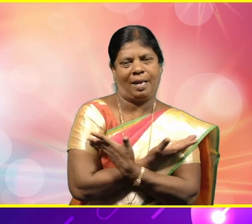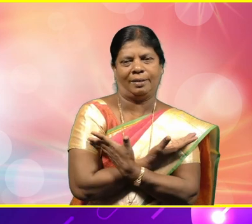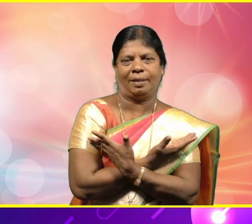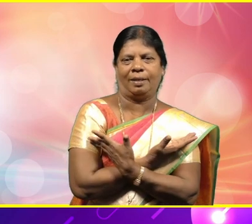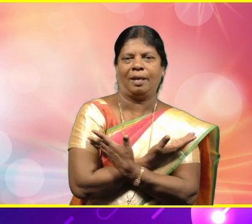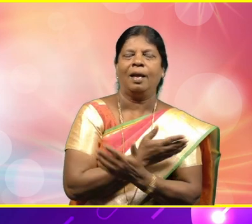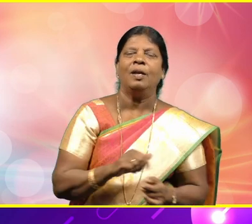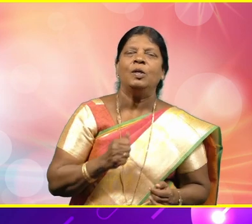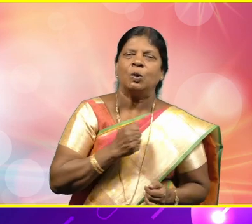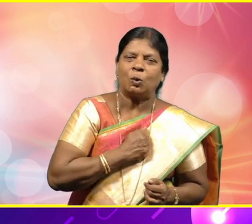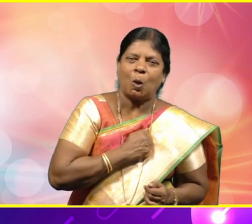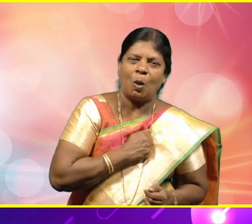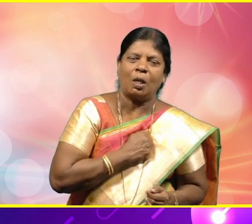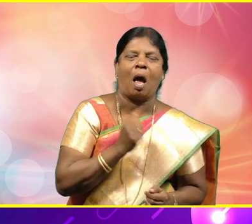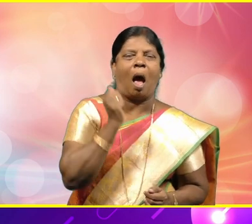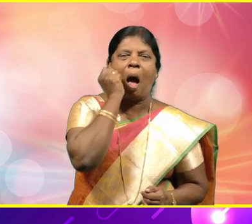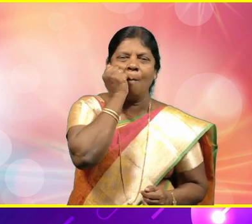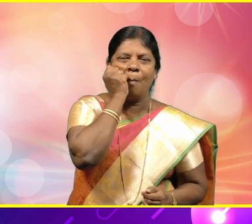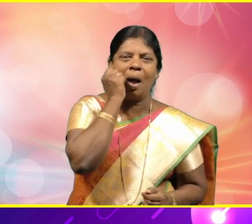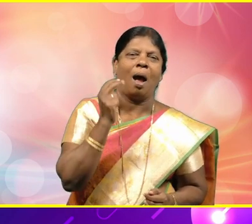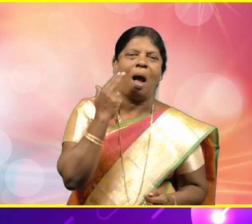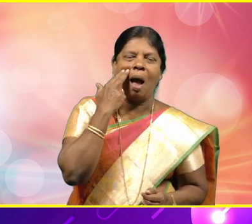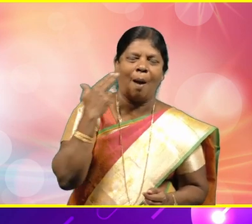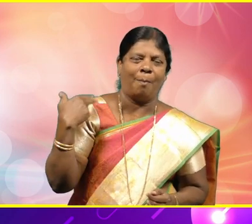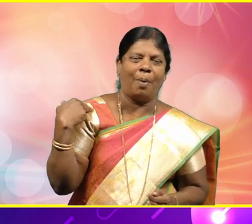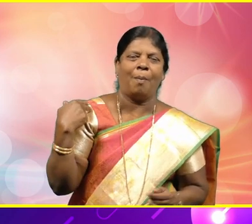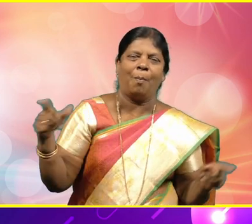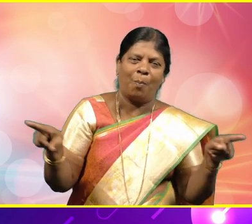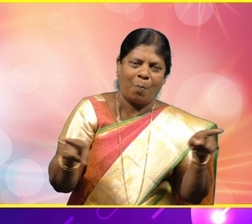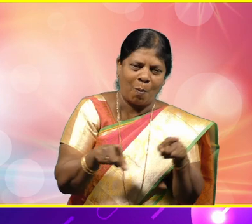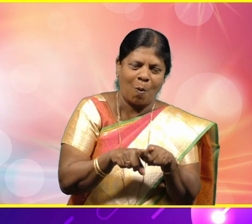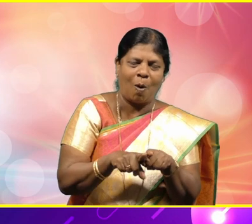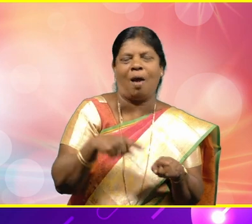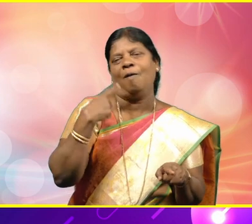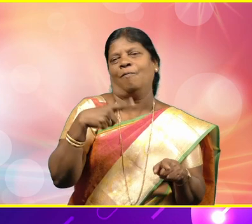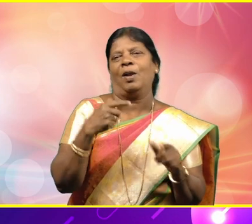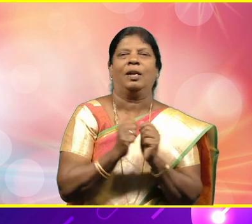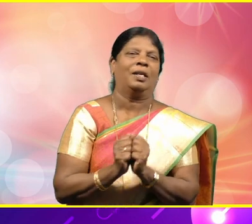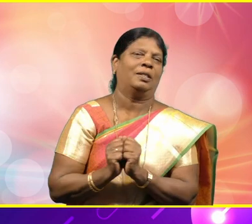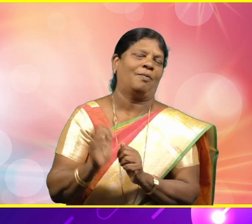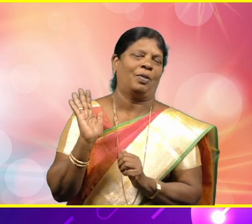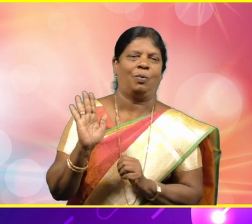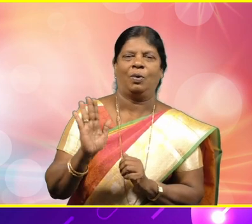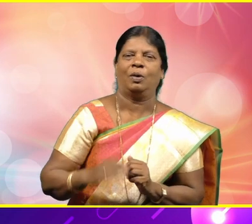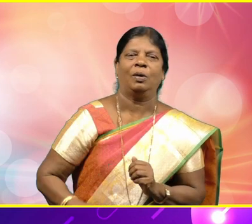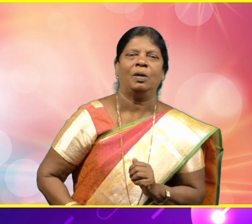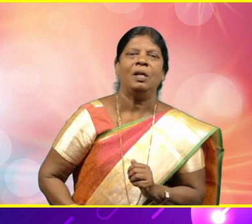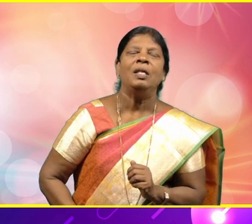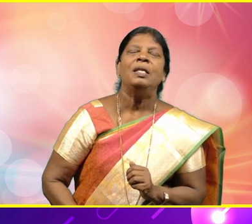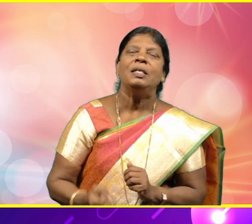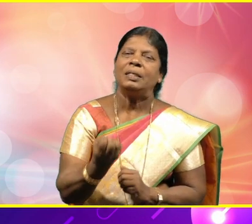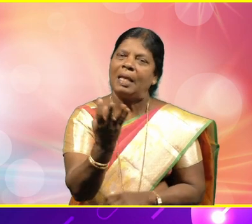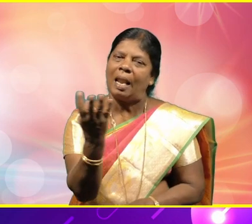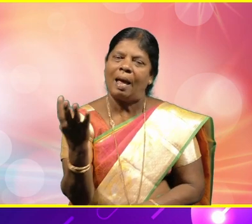நேசித்து சொந்த அம்மாவாக அப்பாவாக இருந்து பல காரியங்களை செய்வார்கள்.